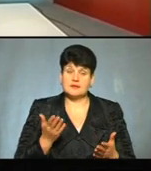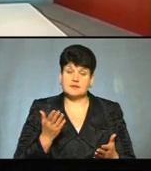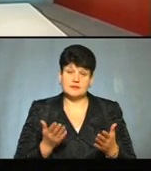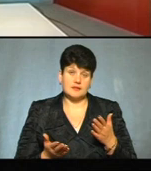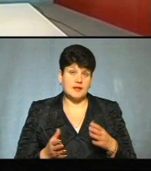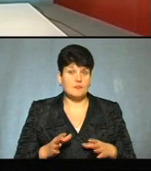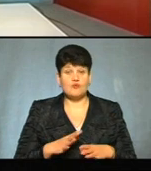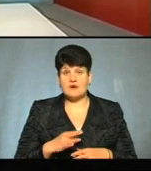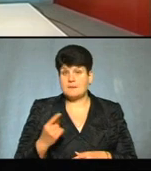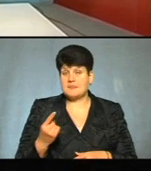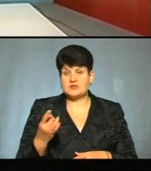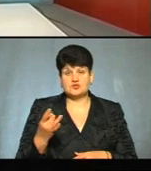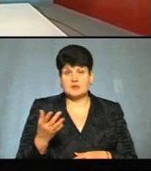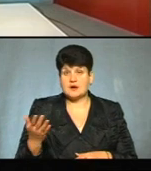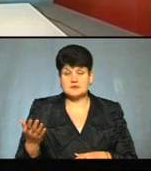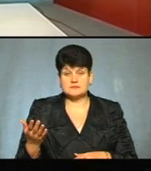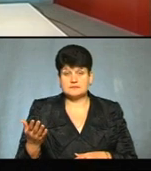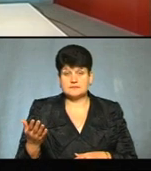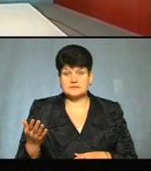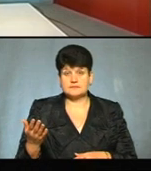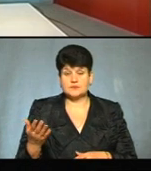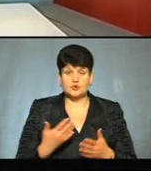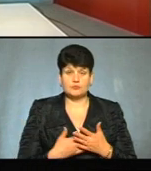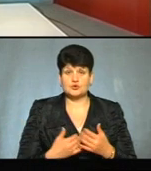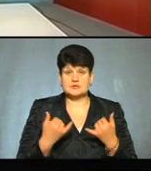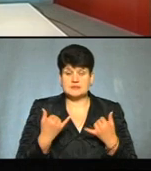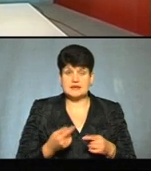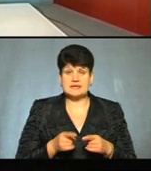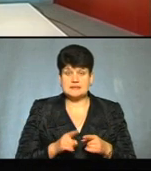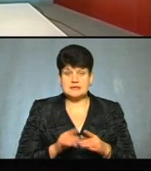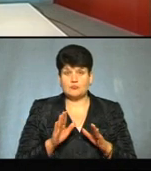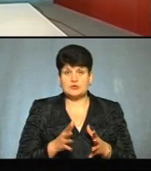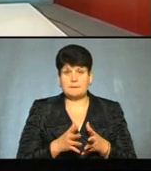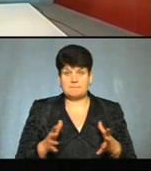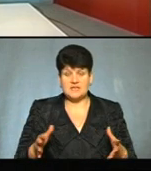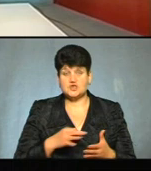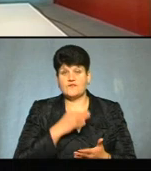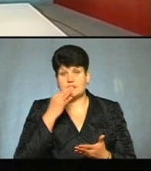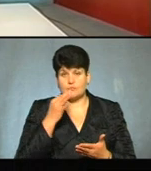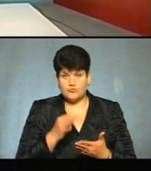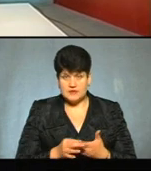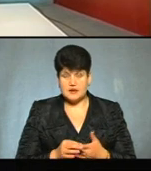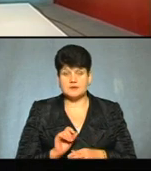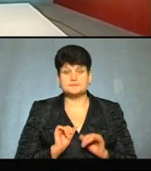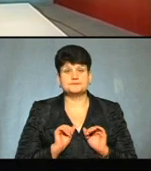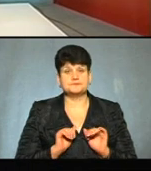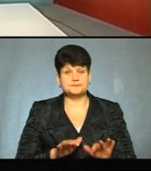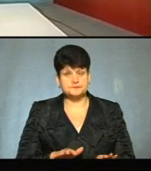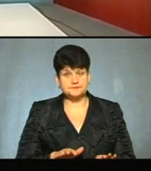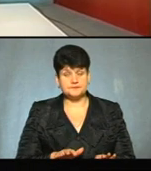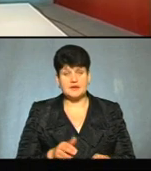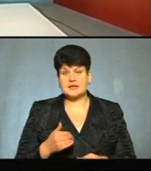як кажуть, буває вперше, так, тобто зараз це більш буде відповідальна місія, так,